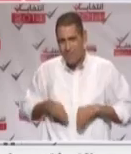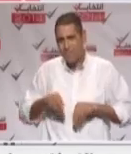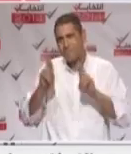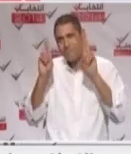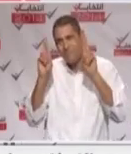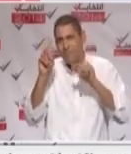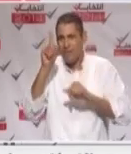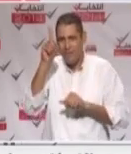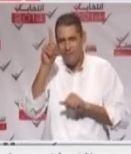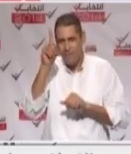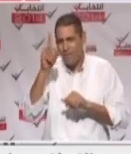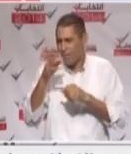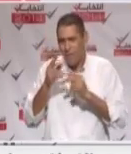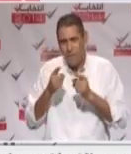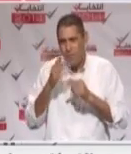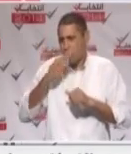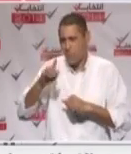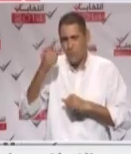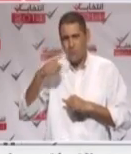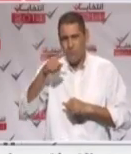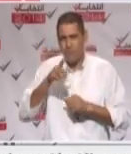ان يوفقنا فيما فيه خيرنا وخير بلادنا في الدنيا والاخره والسلام